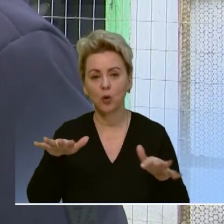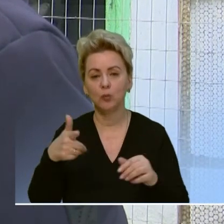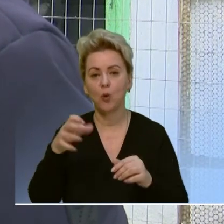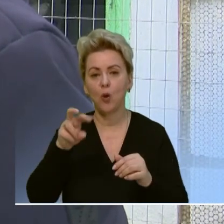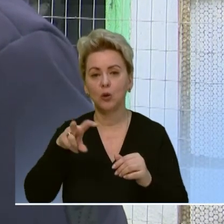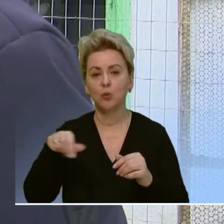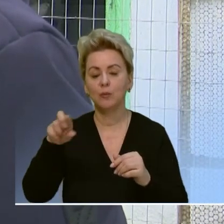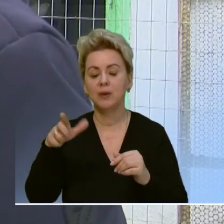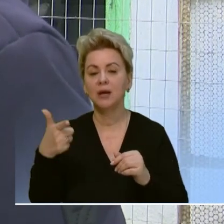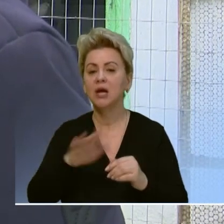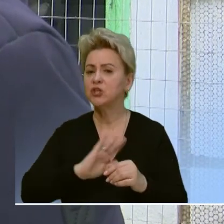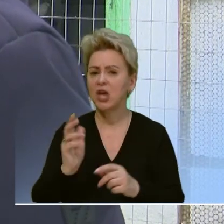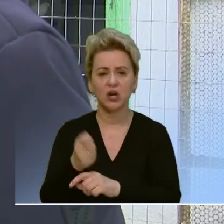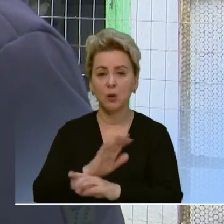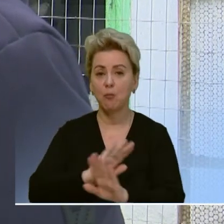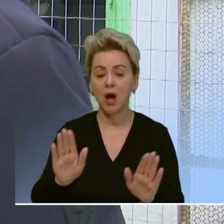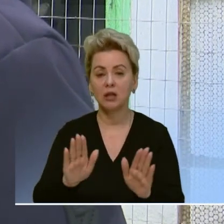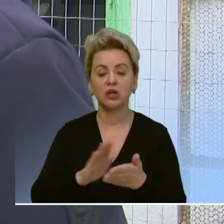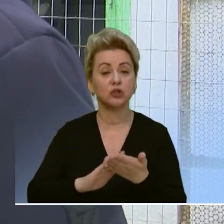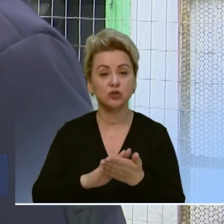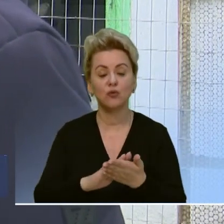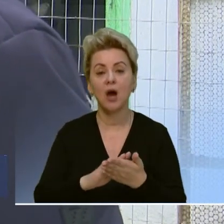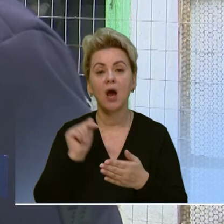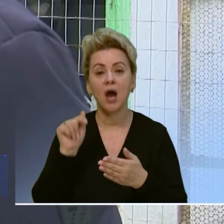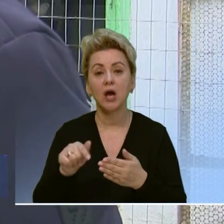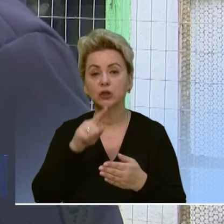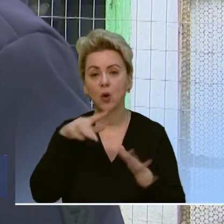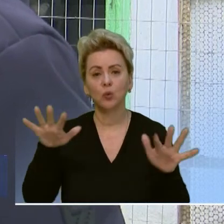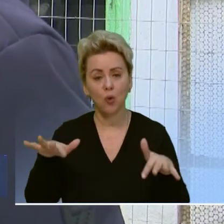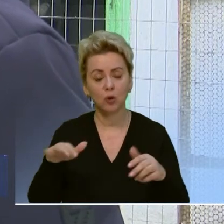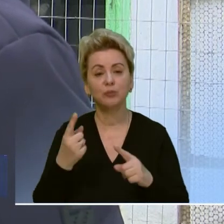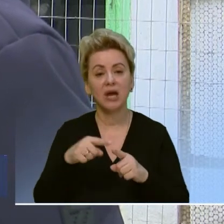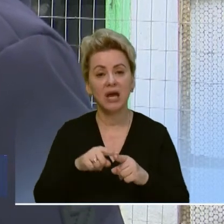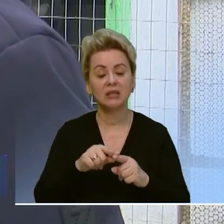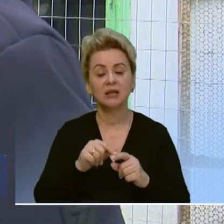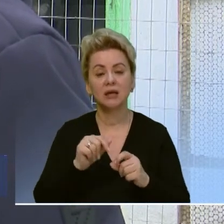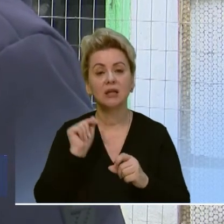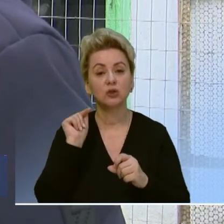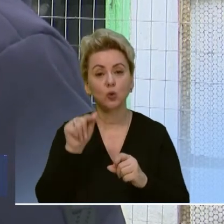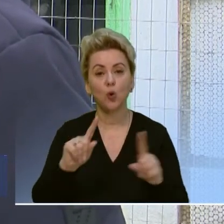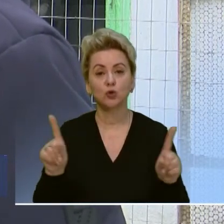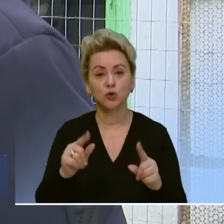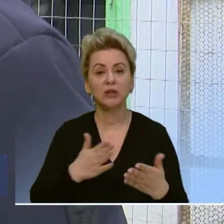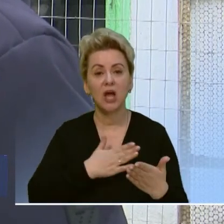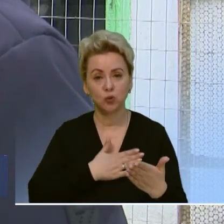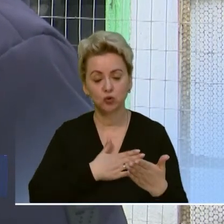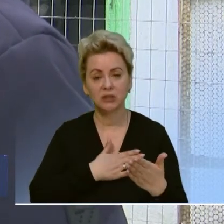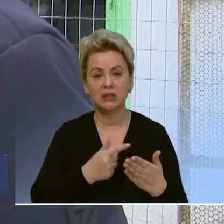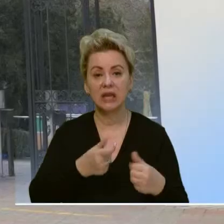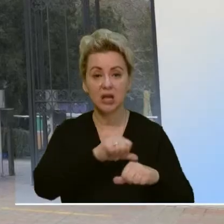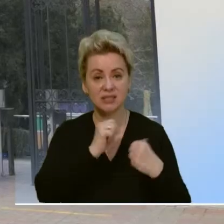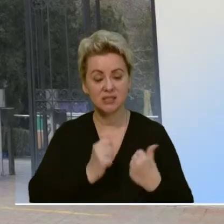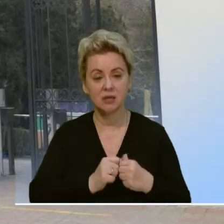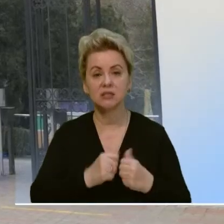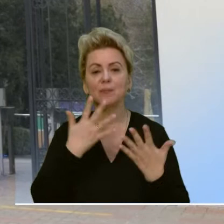моем понятии. Не рыбалка, не там, ничего, рыбалка – это отдых, голуби – это именно то, что для души, для